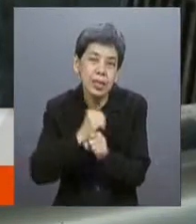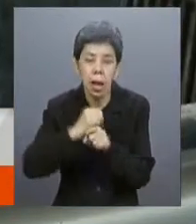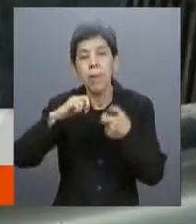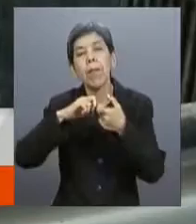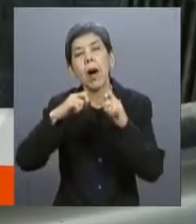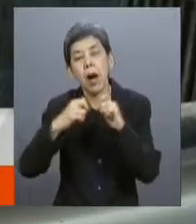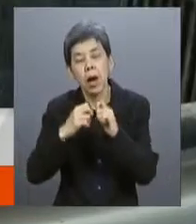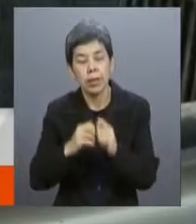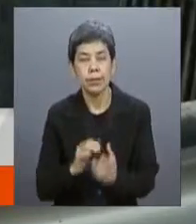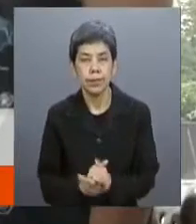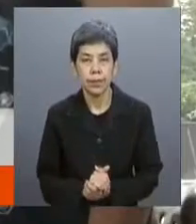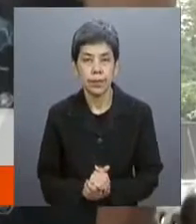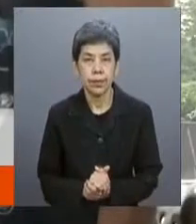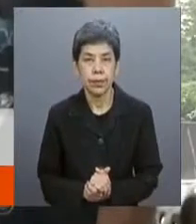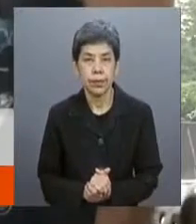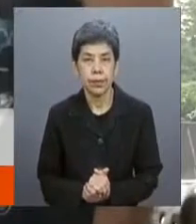ไขปัญหาในระยะยาวค่ะ